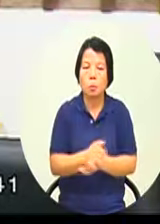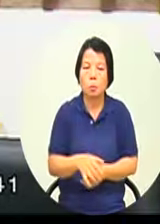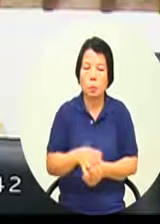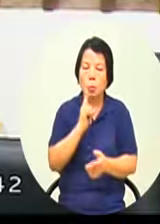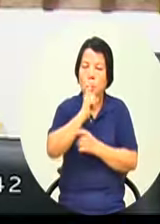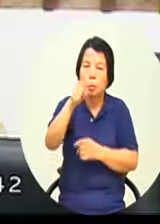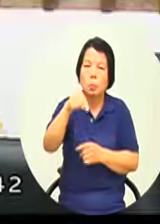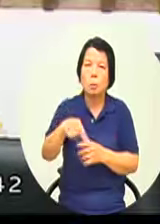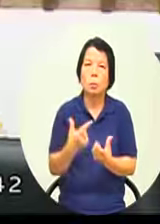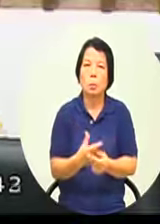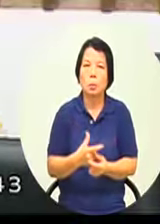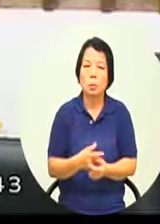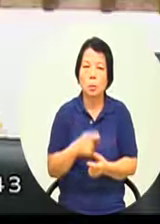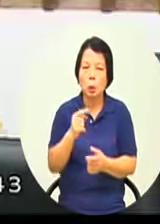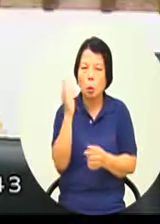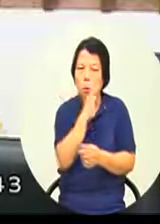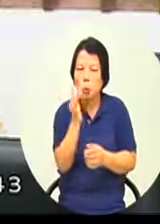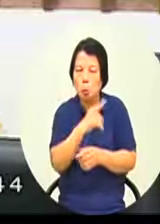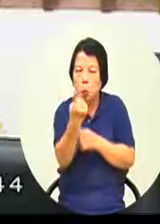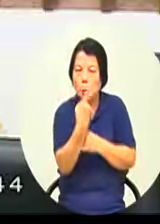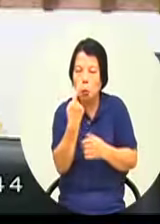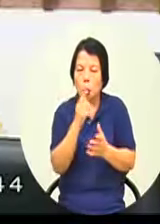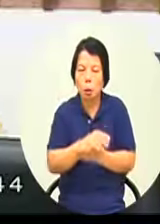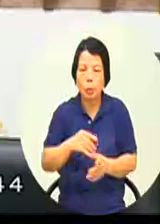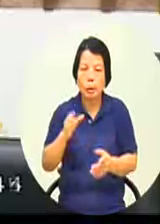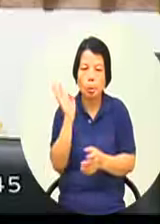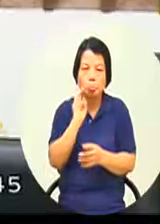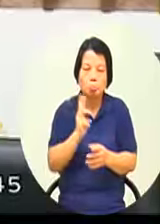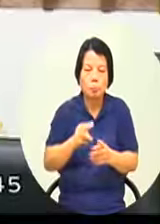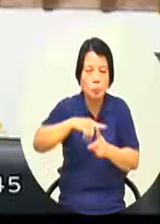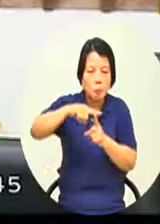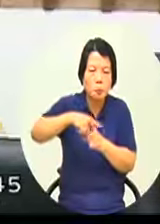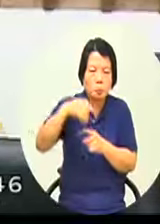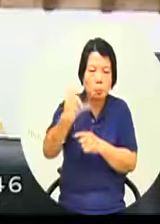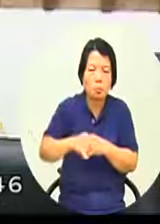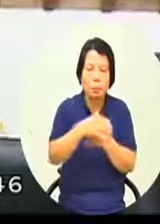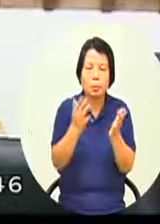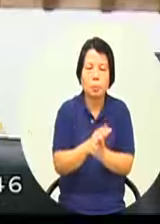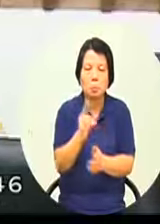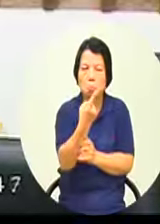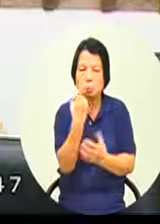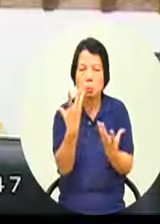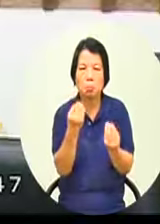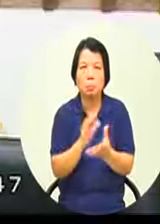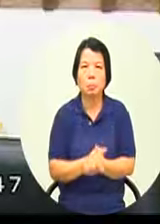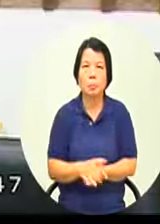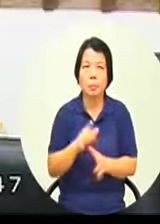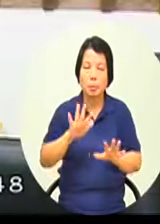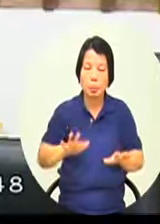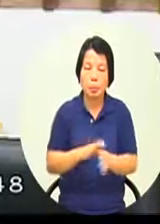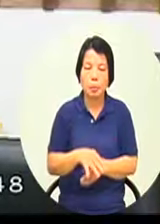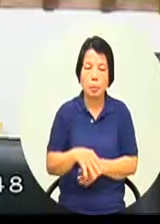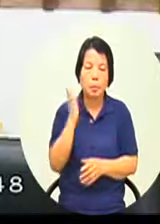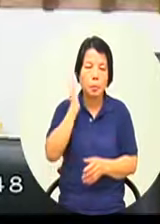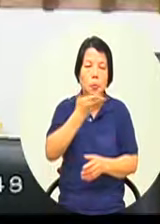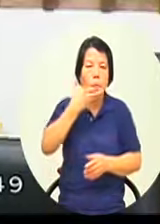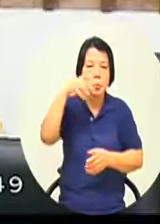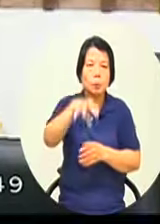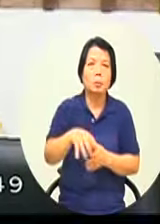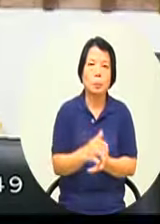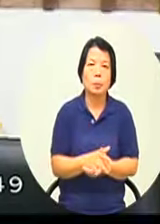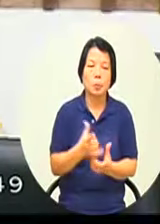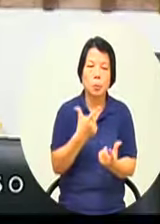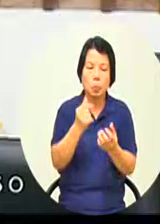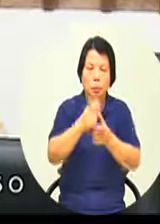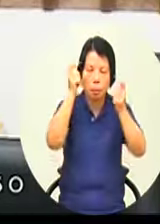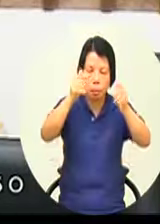诉也是没有找出臭味跟水质不佳的原因哦。所以我就大家看到目前水利局有进行高